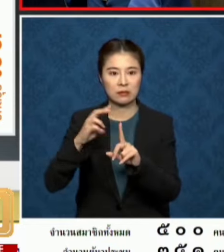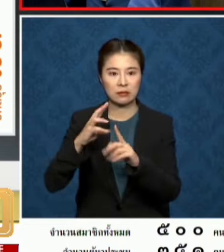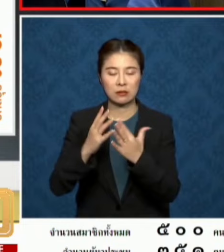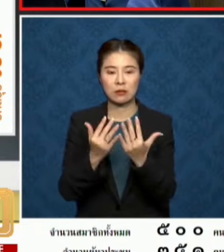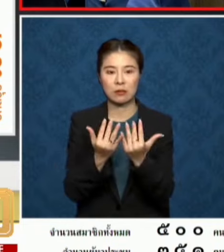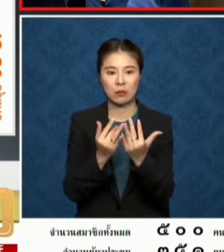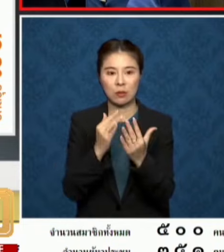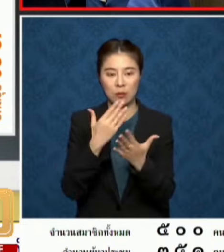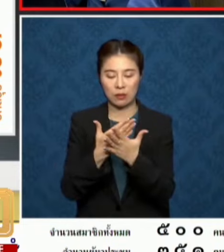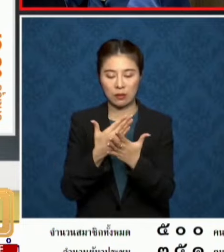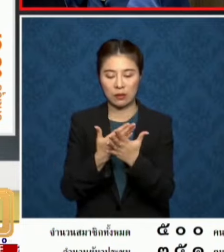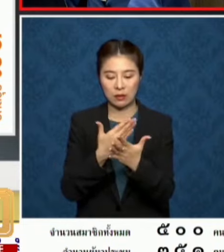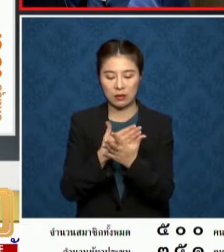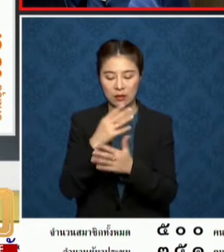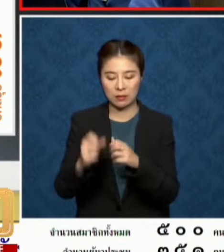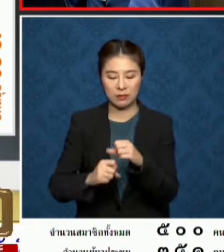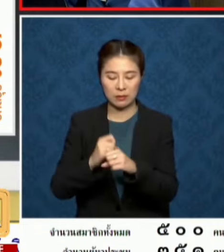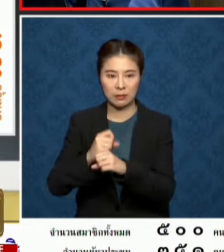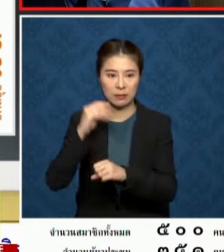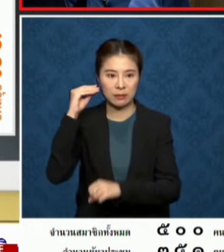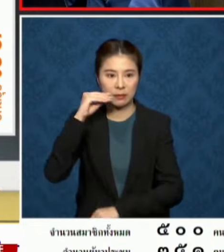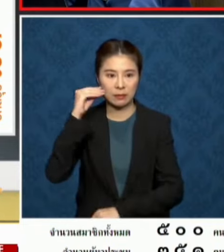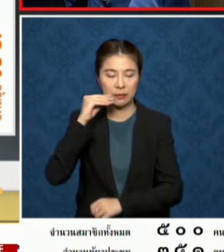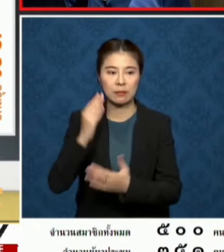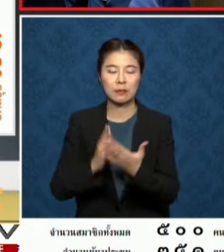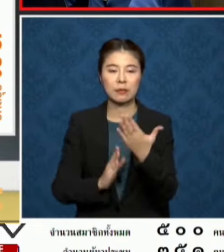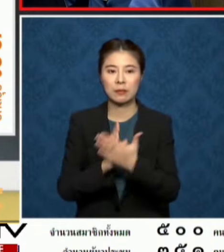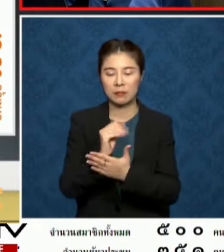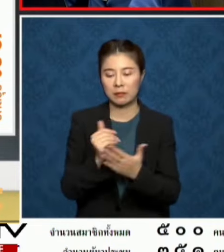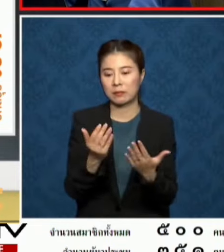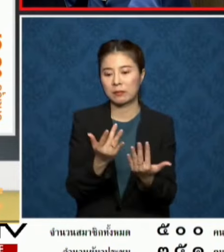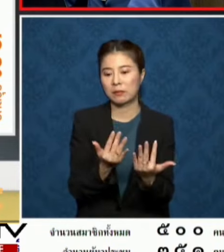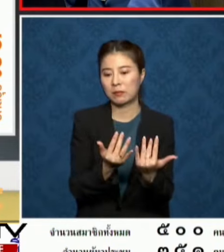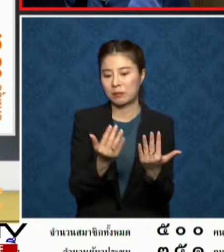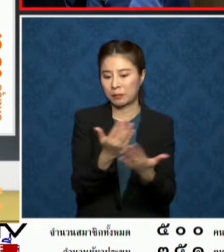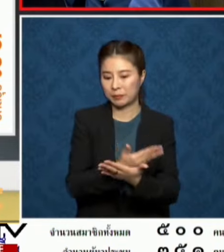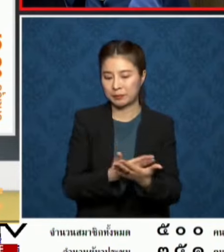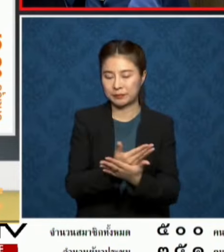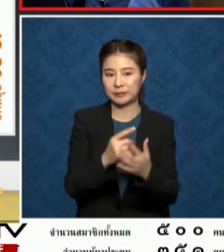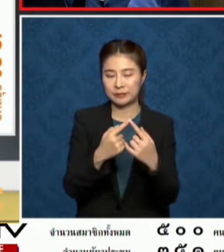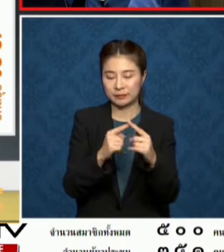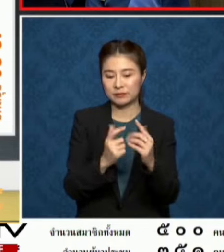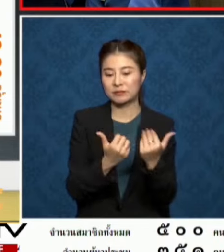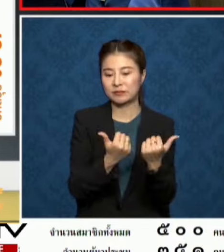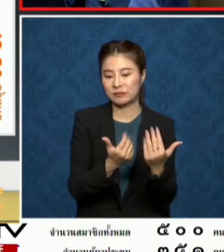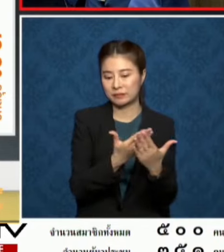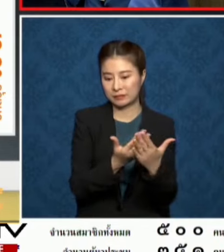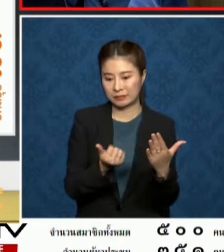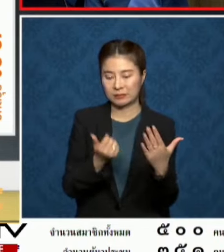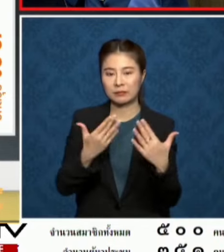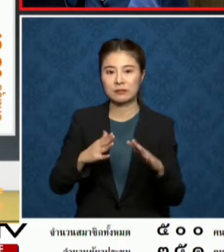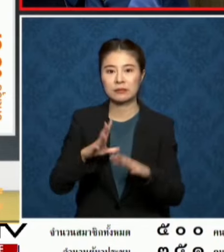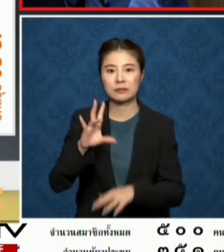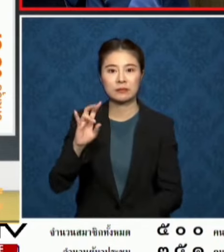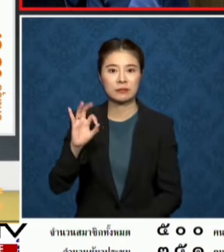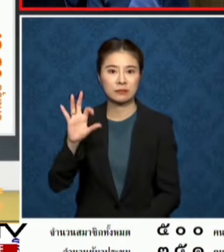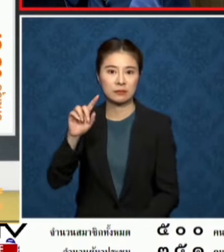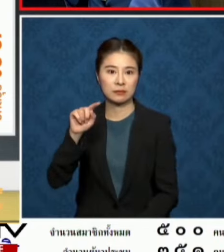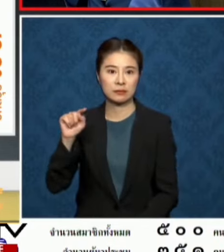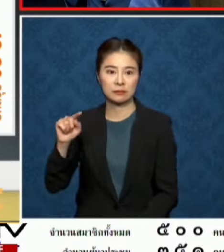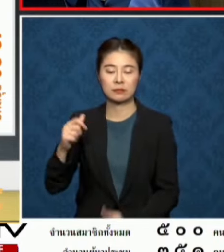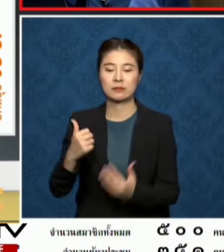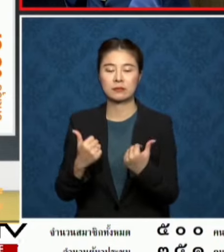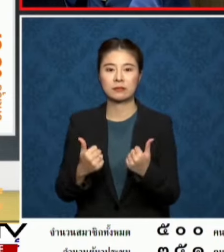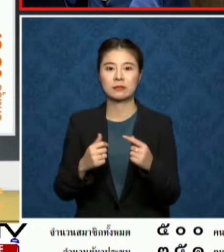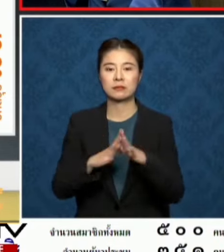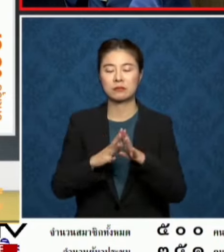สู่ก็จะผ่านแล้วนะคะปรากฏว่ารายจ่ายประจำเบิกจ่ายไปได้แค่ 79% นะคะที่เรากัง